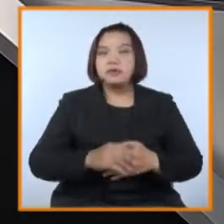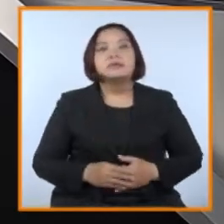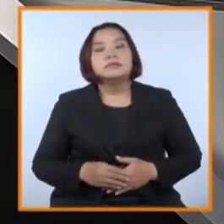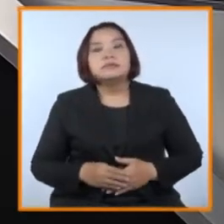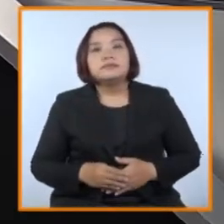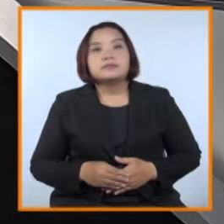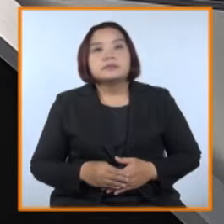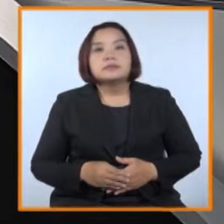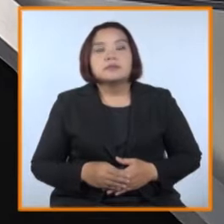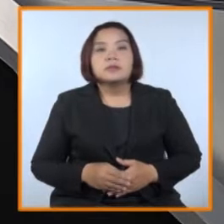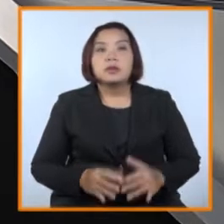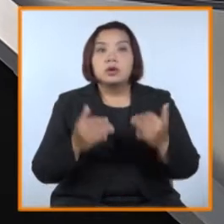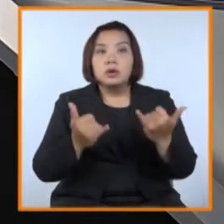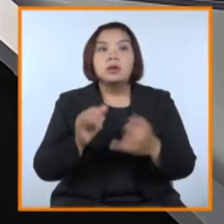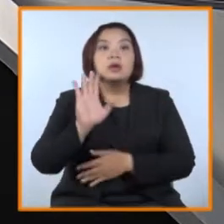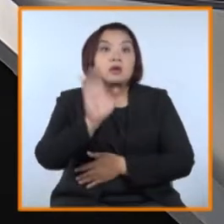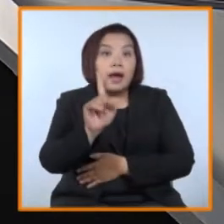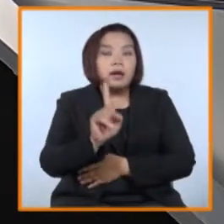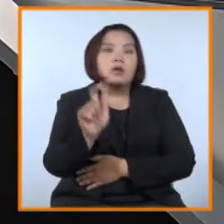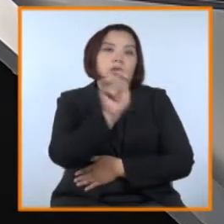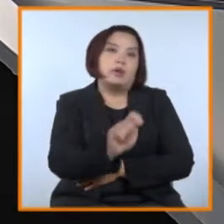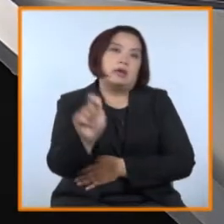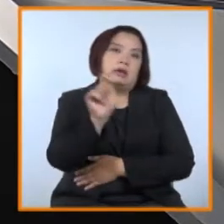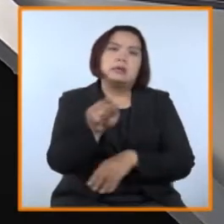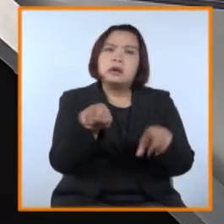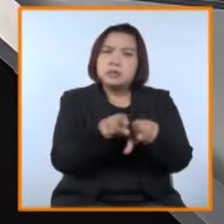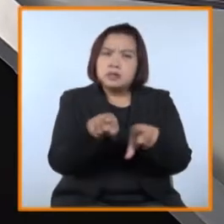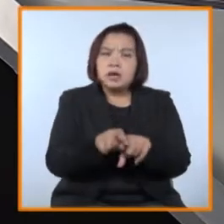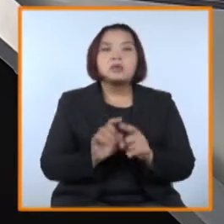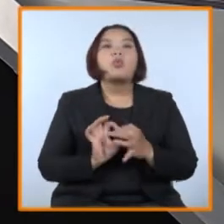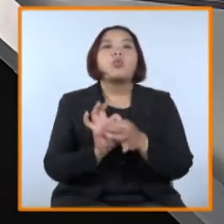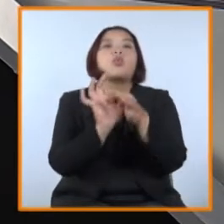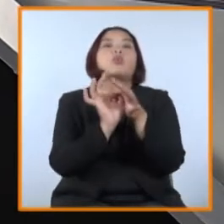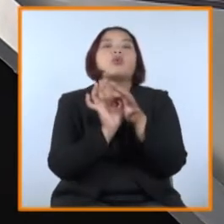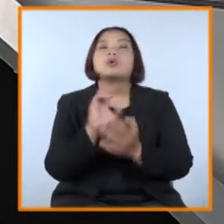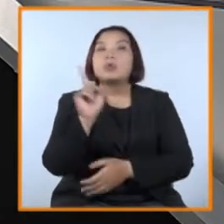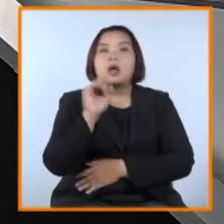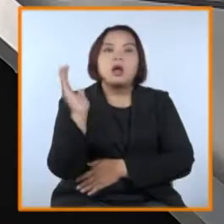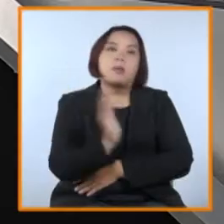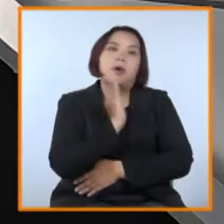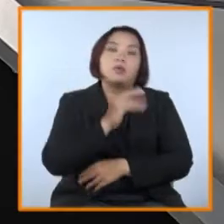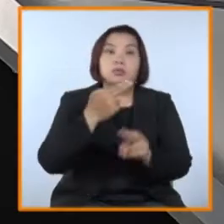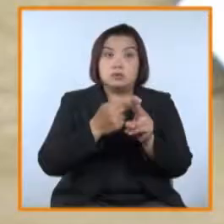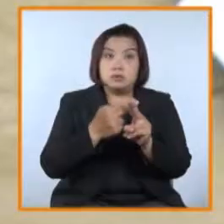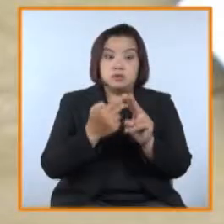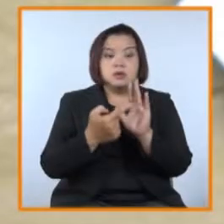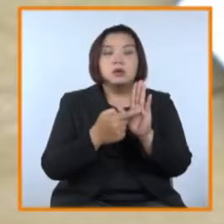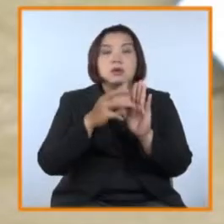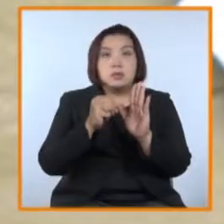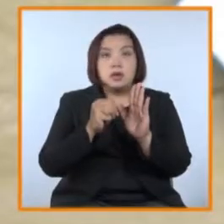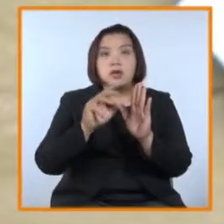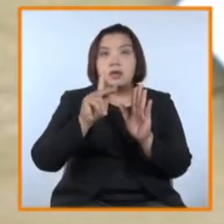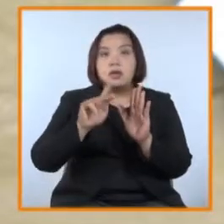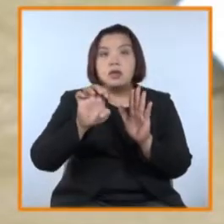ที่ต่างประเทศกันบ้างค่ะในฝั่งของเอเชียเองตอนนี้ต้องเฝ้าระวังเลยสำหรับพายุไต้ฝุ่นเมกีค่ะที่จะพัด